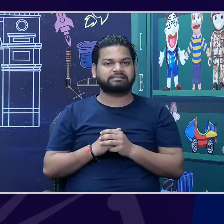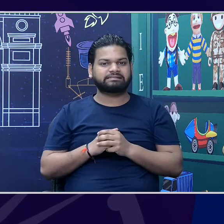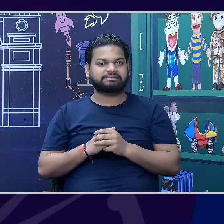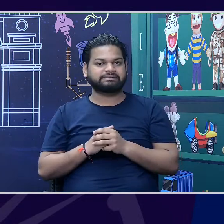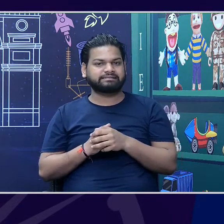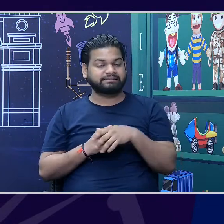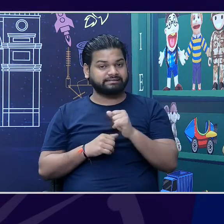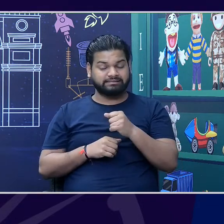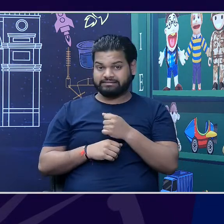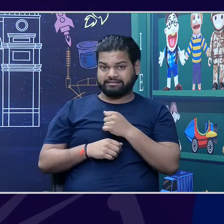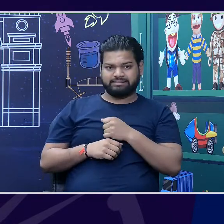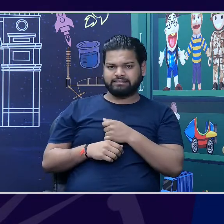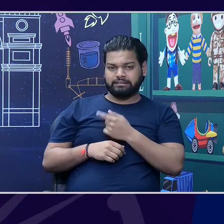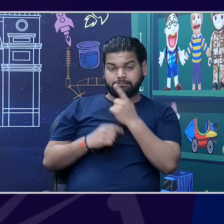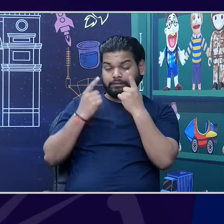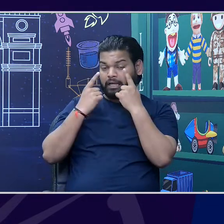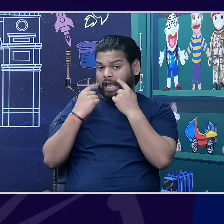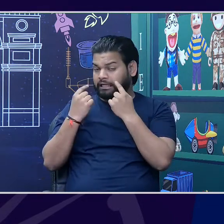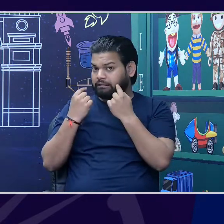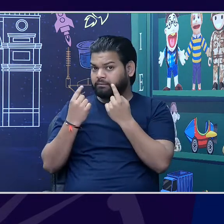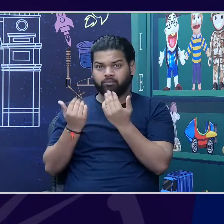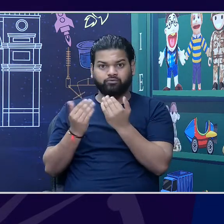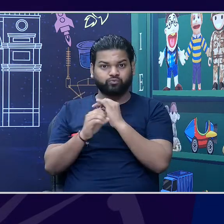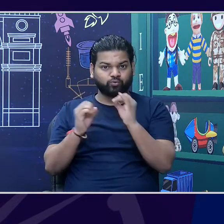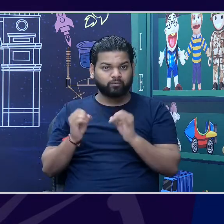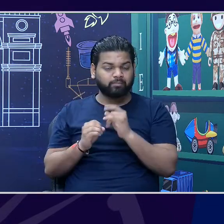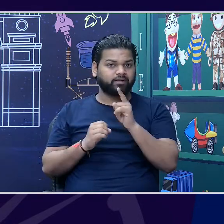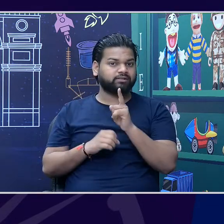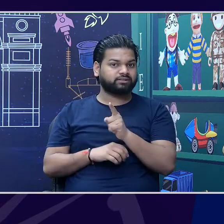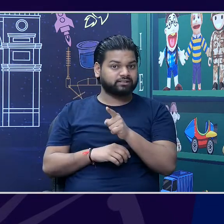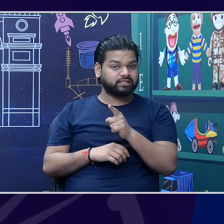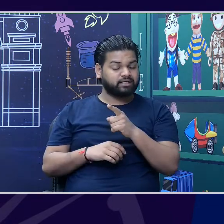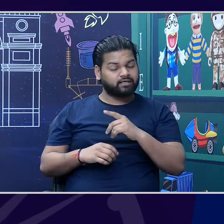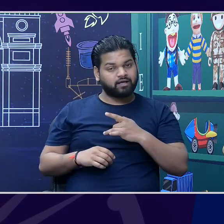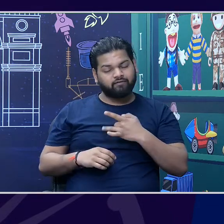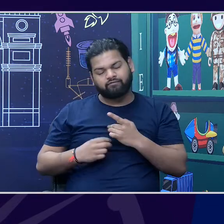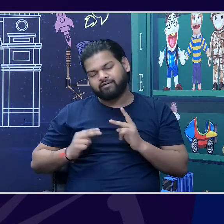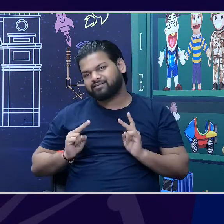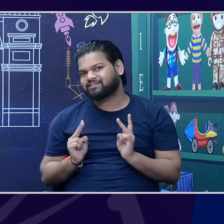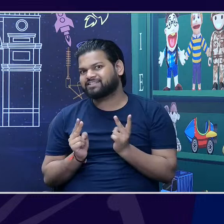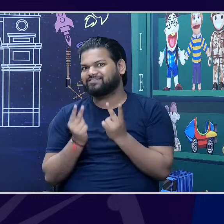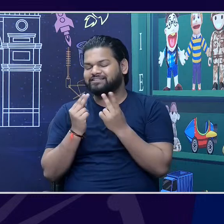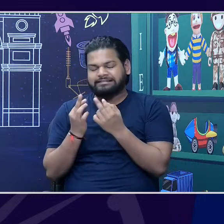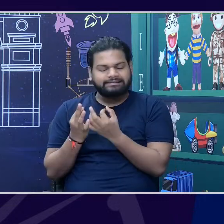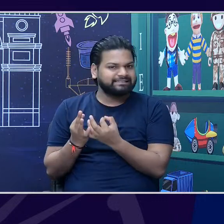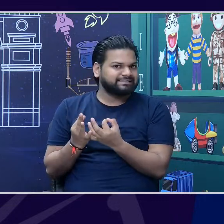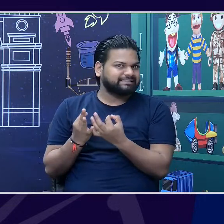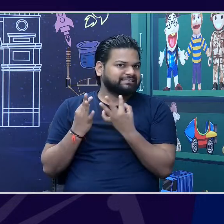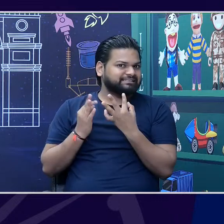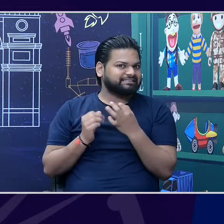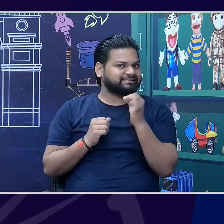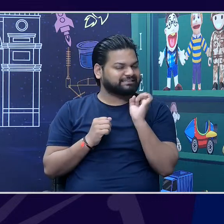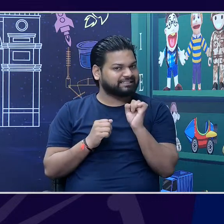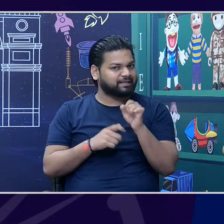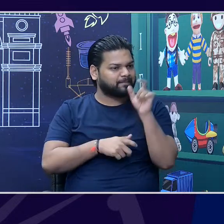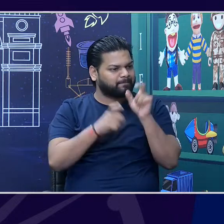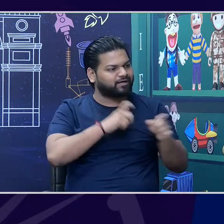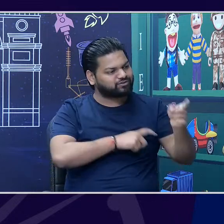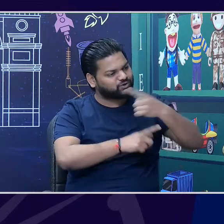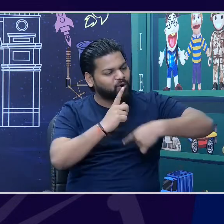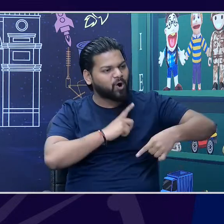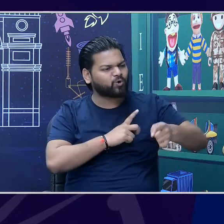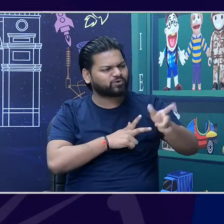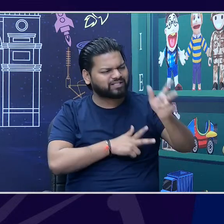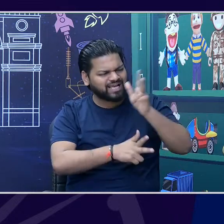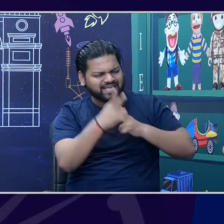feeling very overwhelmed by this meeting. Okay. And जो बात उन्होंने पहले भी कही है ना, कि लोग आपको कहते रहते हैं बहादुर बनो, लेकिन